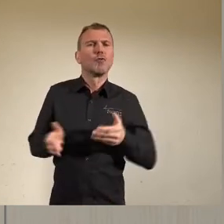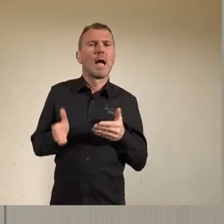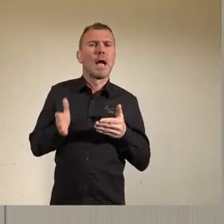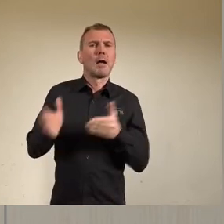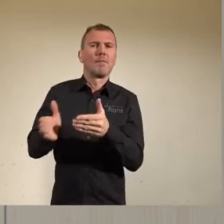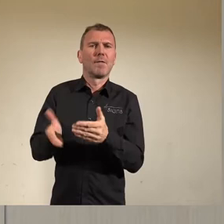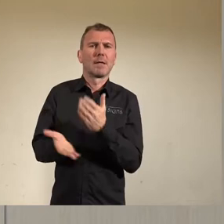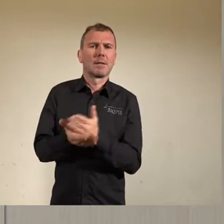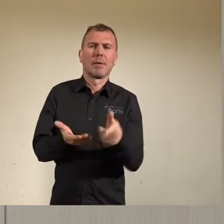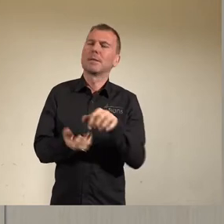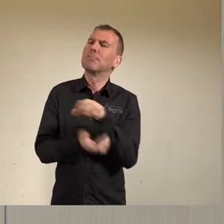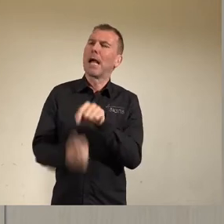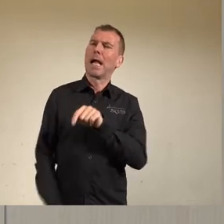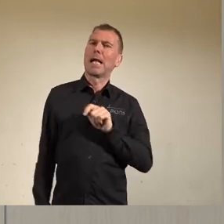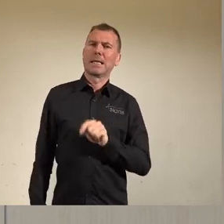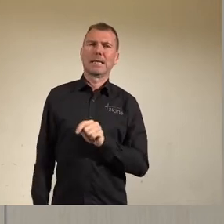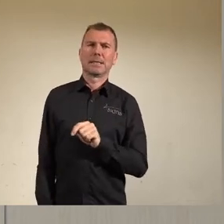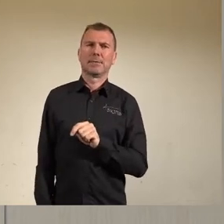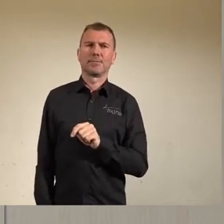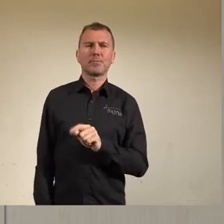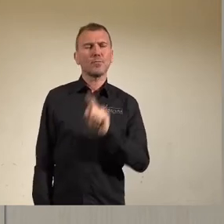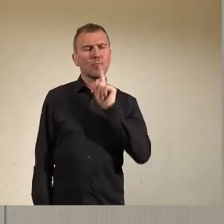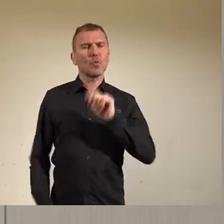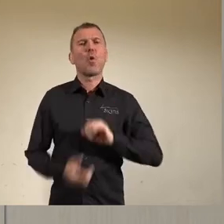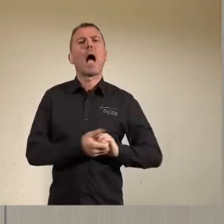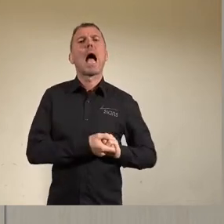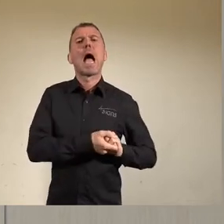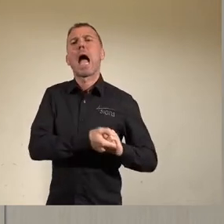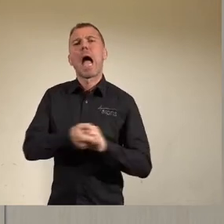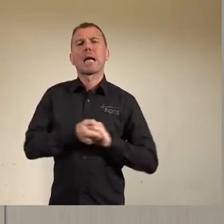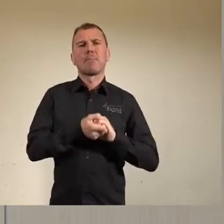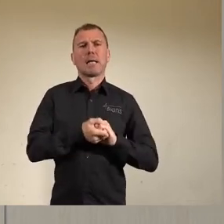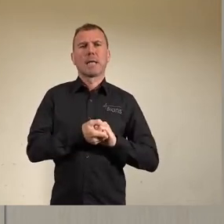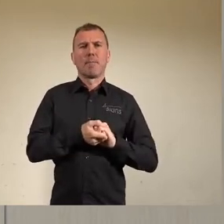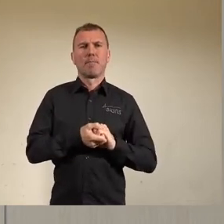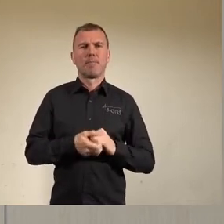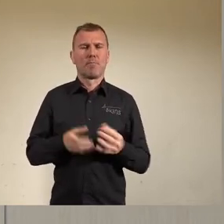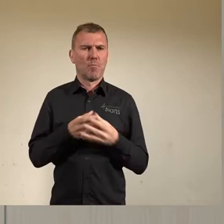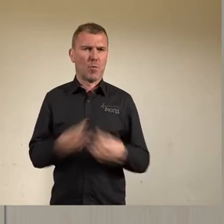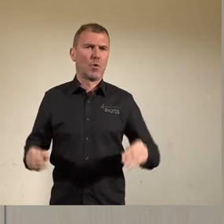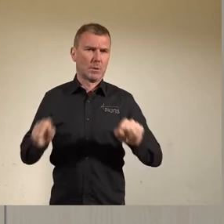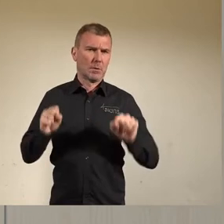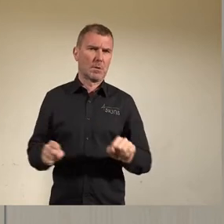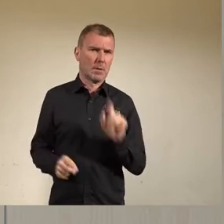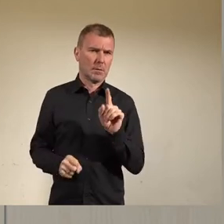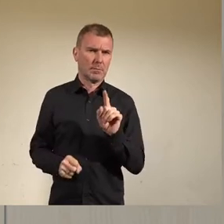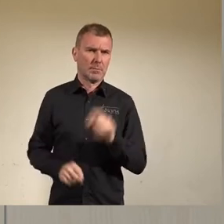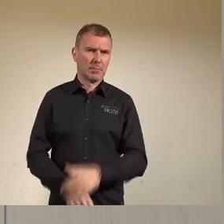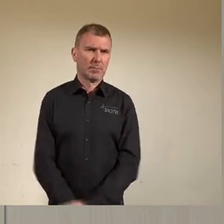Krise, und ich sage das ausdrücklich, nur in Solidarität und Gemeinsamkeit bewältigt werden kann.